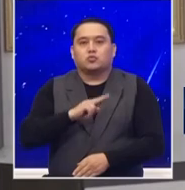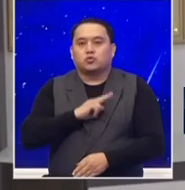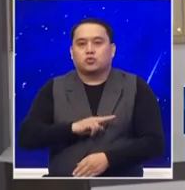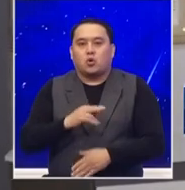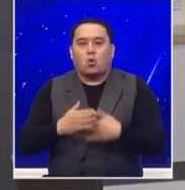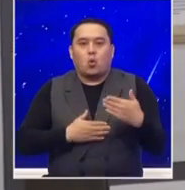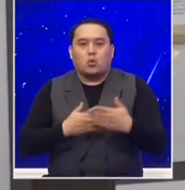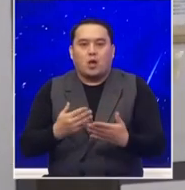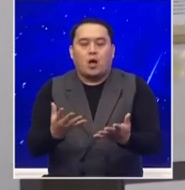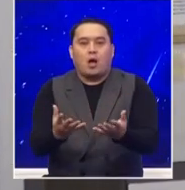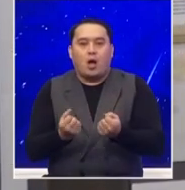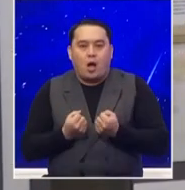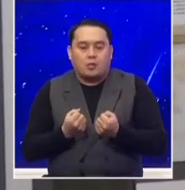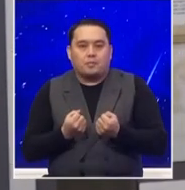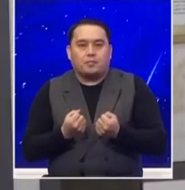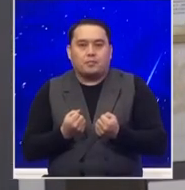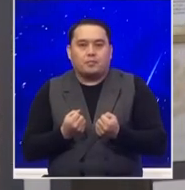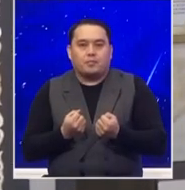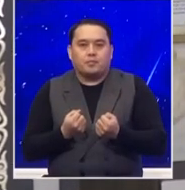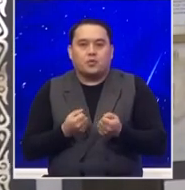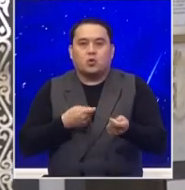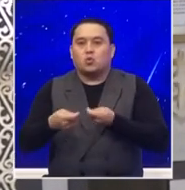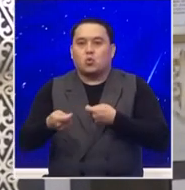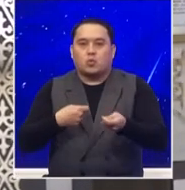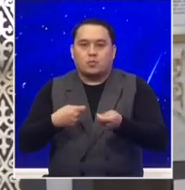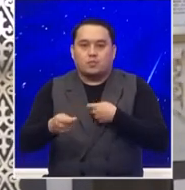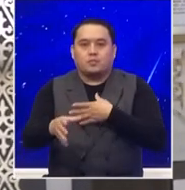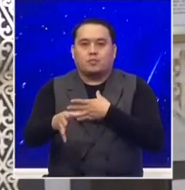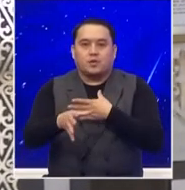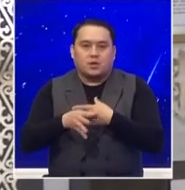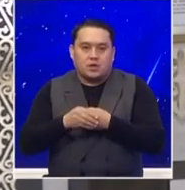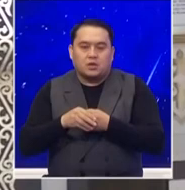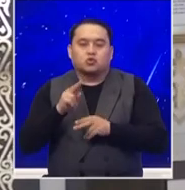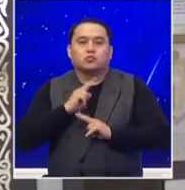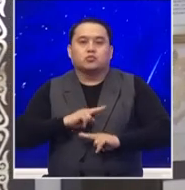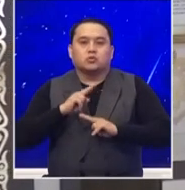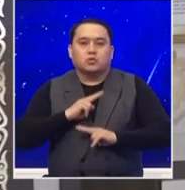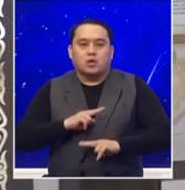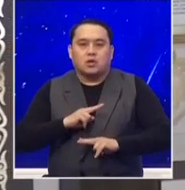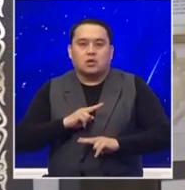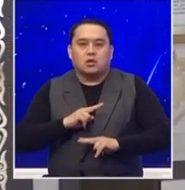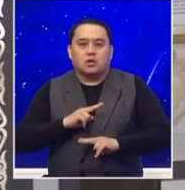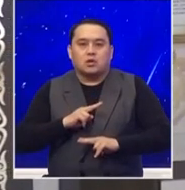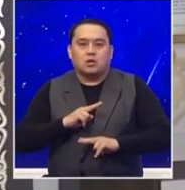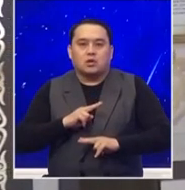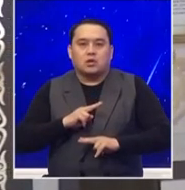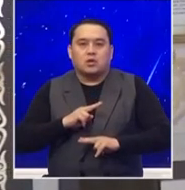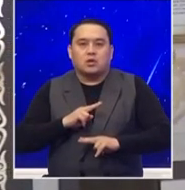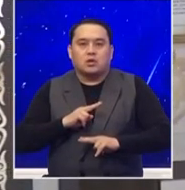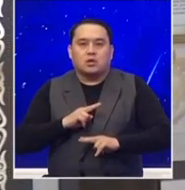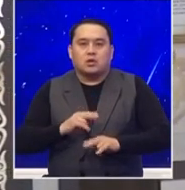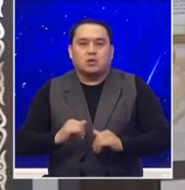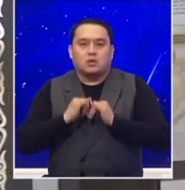қолға алып, осы жергілікті билікпен бірлесе отырып, осы жұмыстардың барлығын